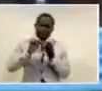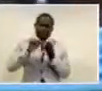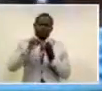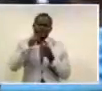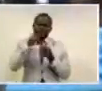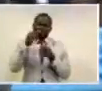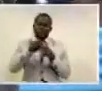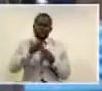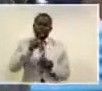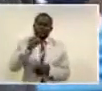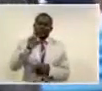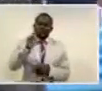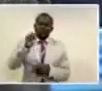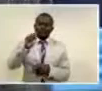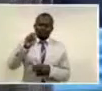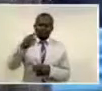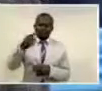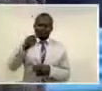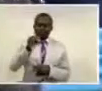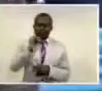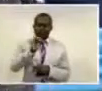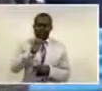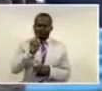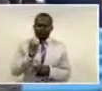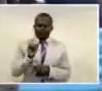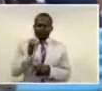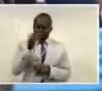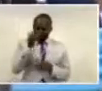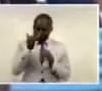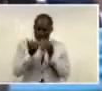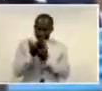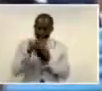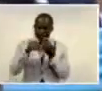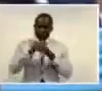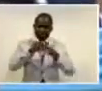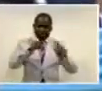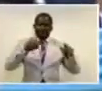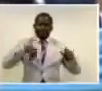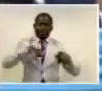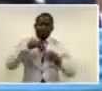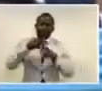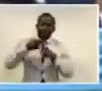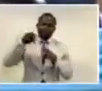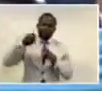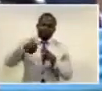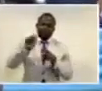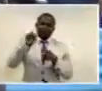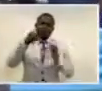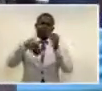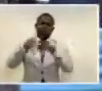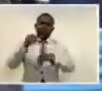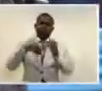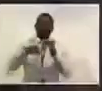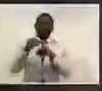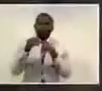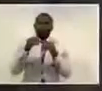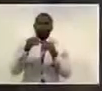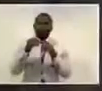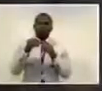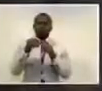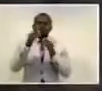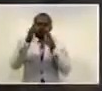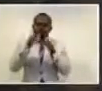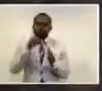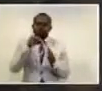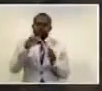n'umugabo witwa Ndangiza Munyangorore buke mu gitondo urwiri rwanjye arwiturwe ngo narumugurishije ngo 1300 ni umuntu wakwambuye